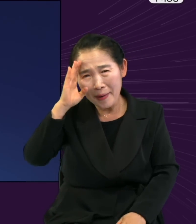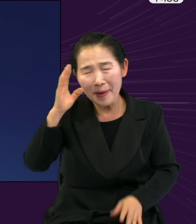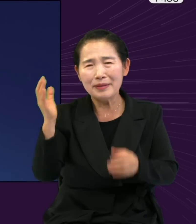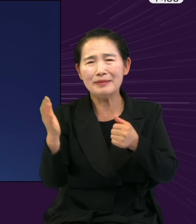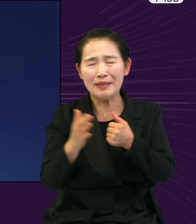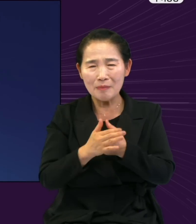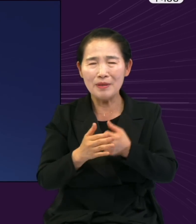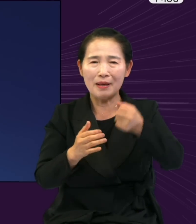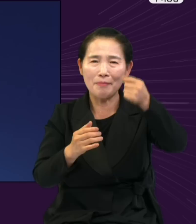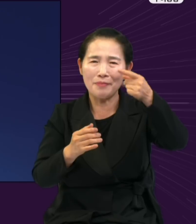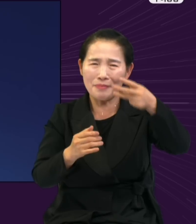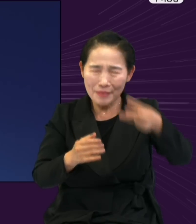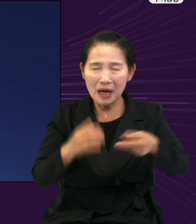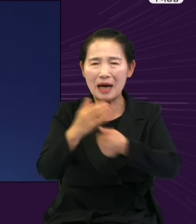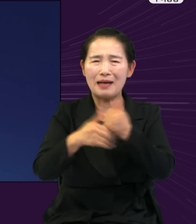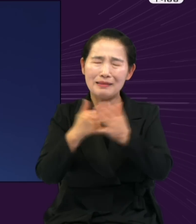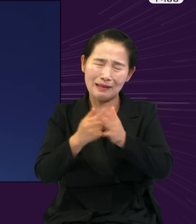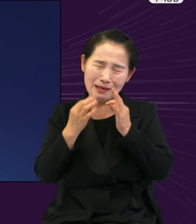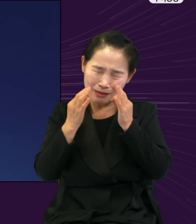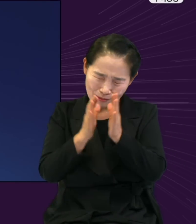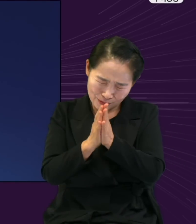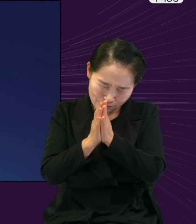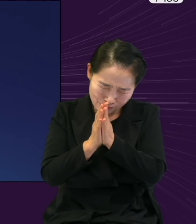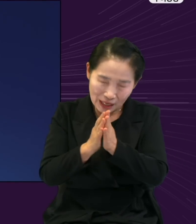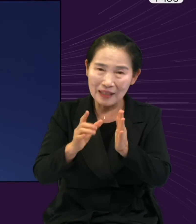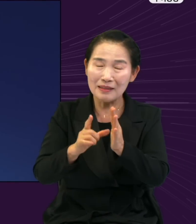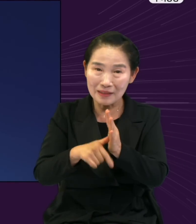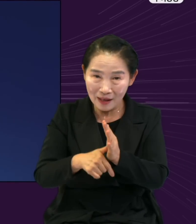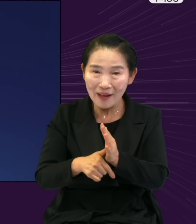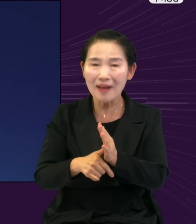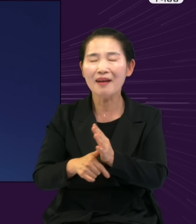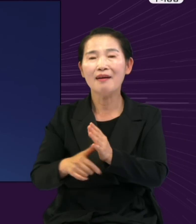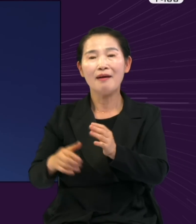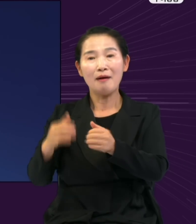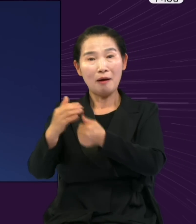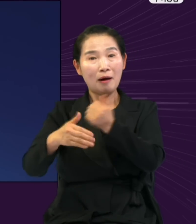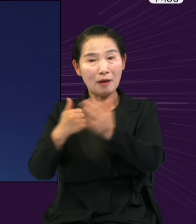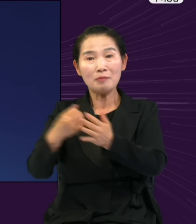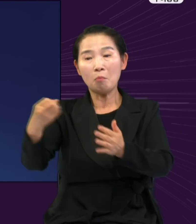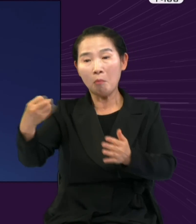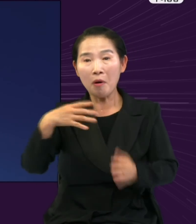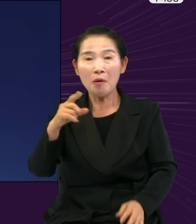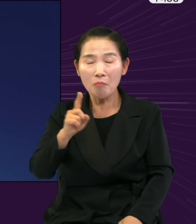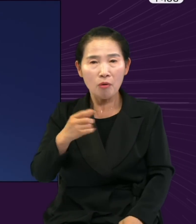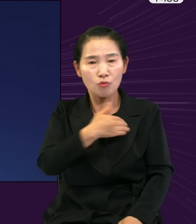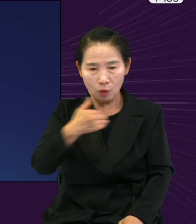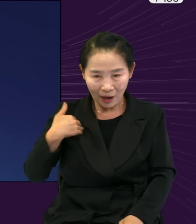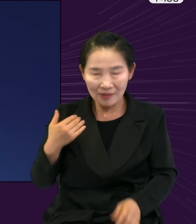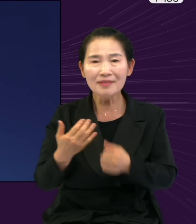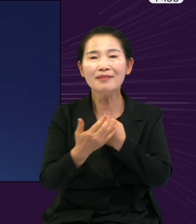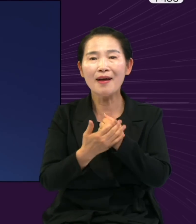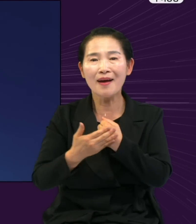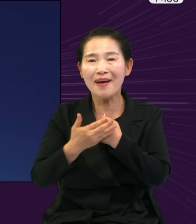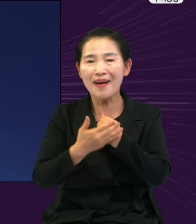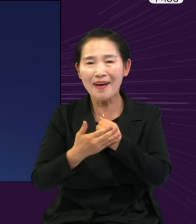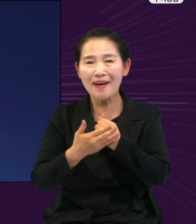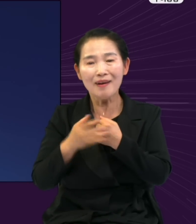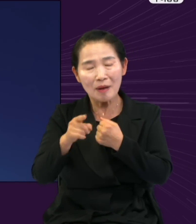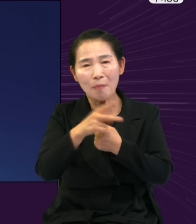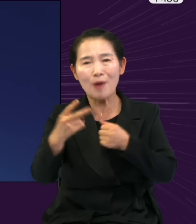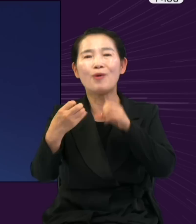간구할 때 하나님의 은혜가 그의 은혜가 된 것처럼 우리도 이런 과정이